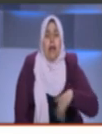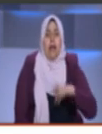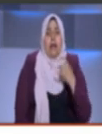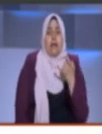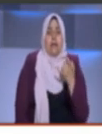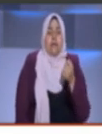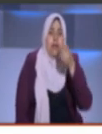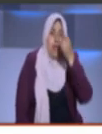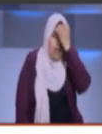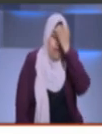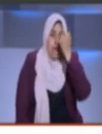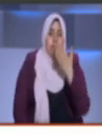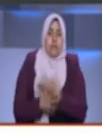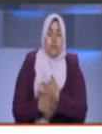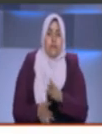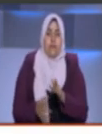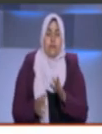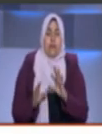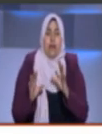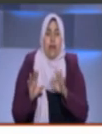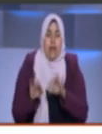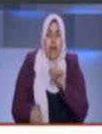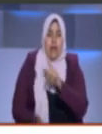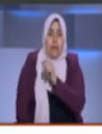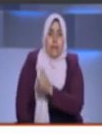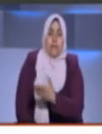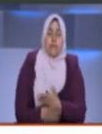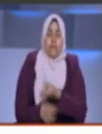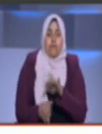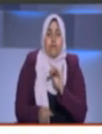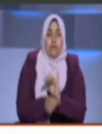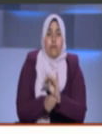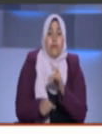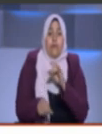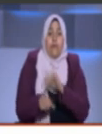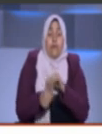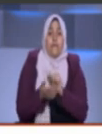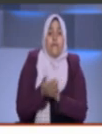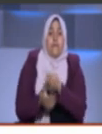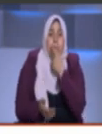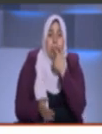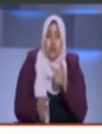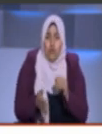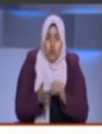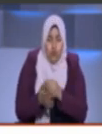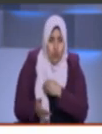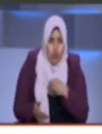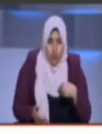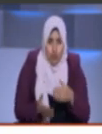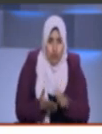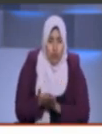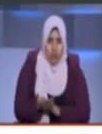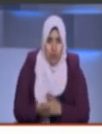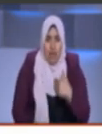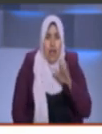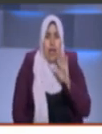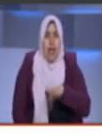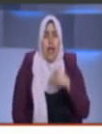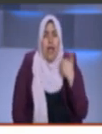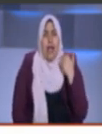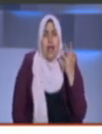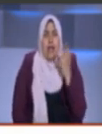حالة شفاء موجودة في ألمانيا، معظمهم بيتلقوا العلاج في البيت مش في المستشفيات. المستشفيات الألمانية أقل من 50 ألف حالة